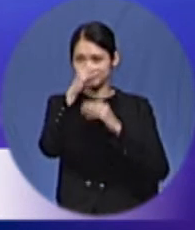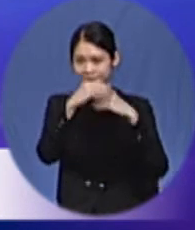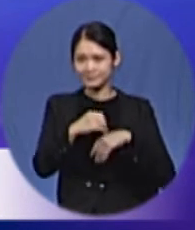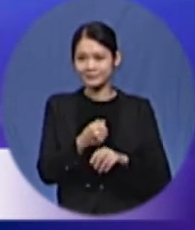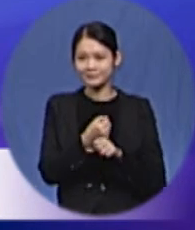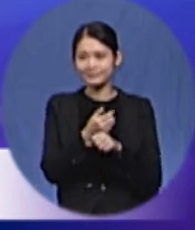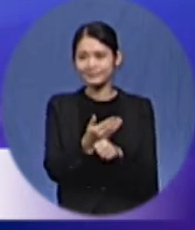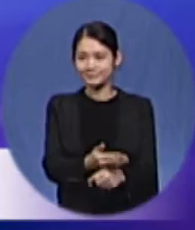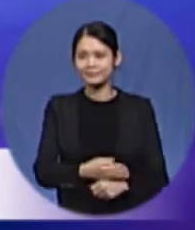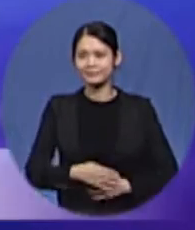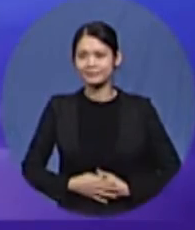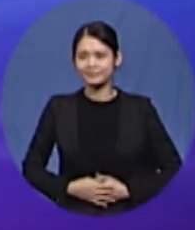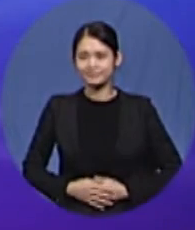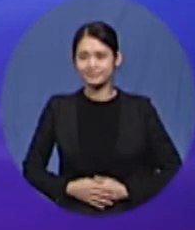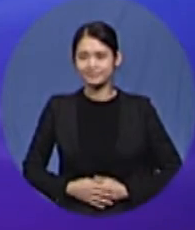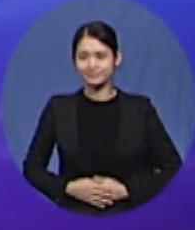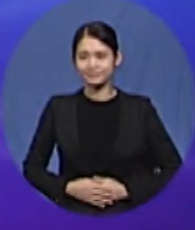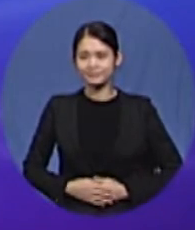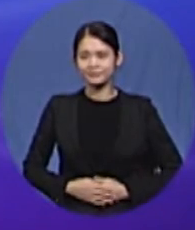이솔립 기자가 전합니다.